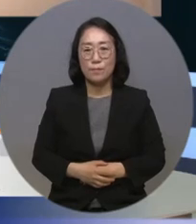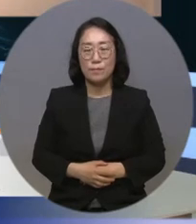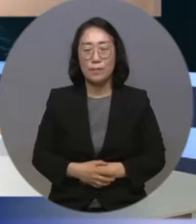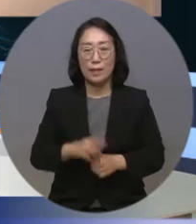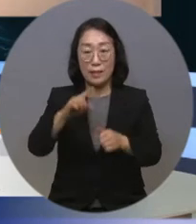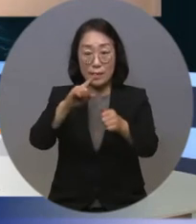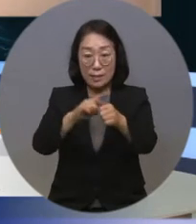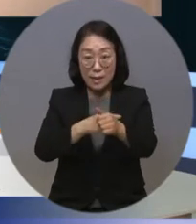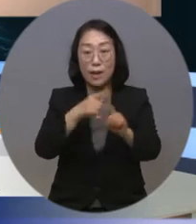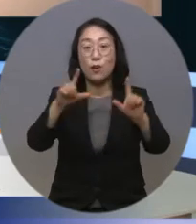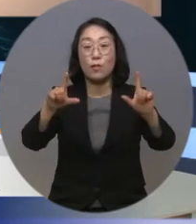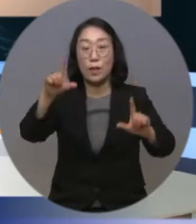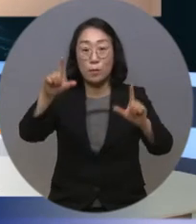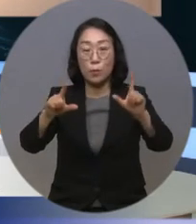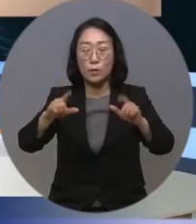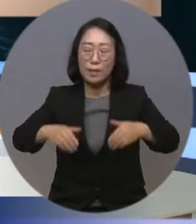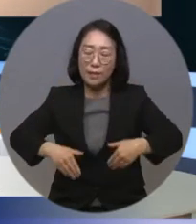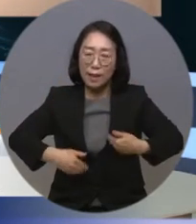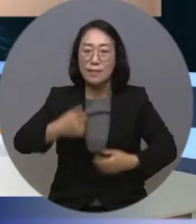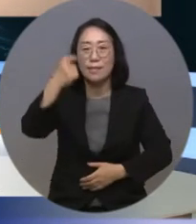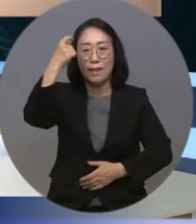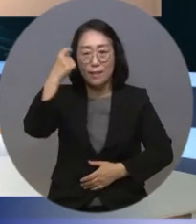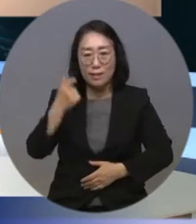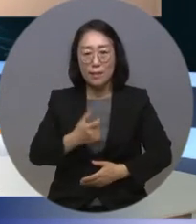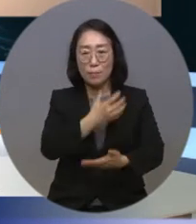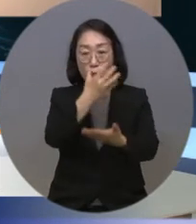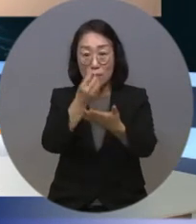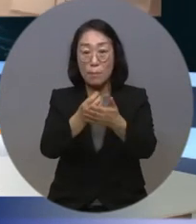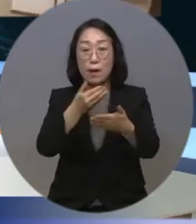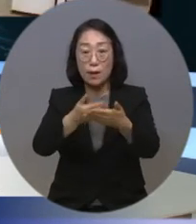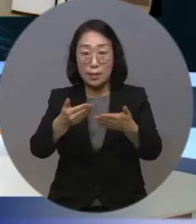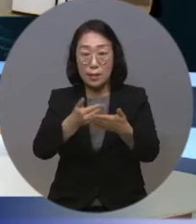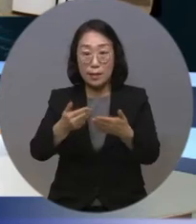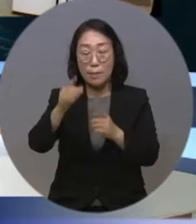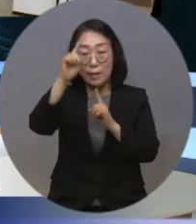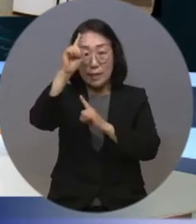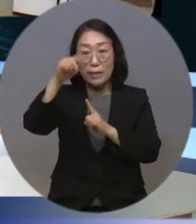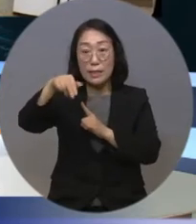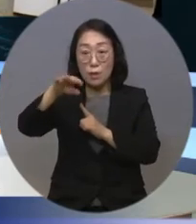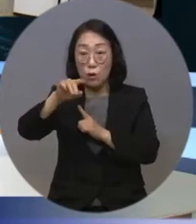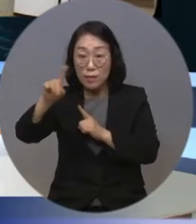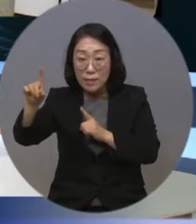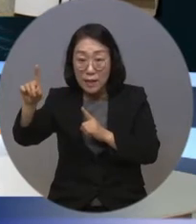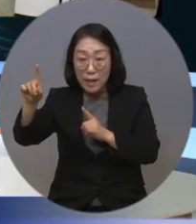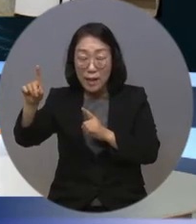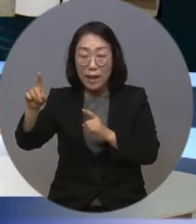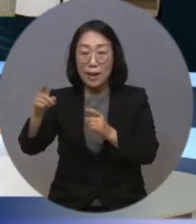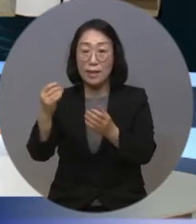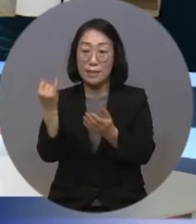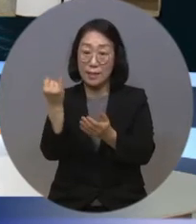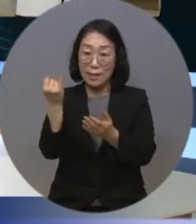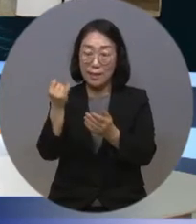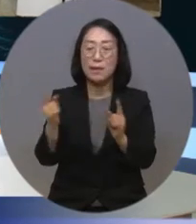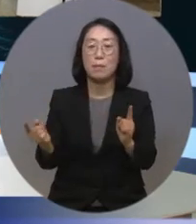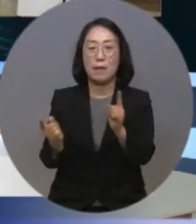자연의 숨결을 따뜻한 시선으로 풀어내는 서양 화가 이정자 작가를 이소영 기자가